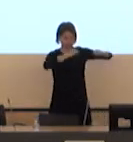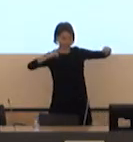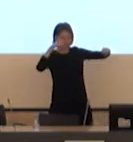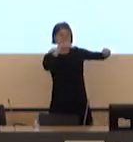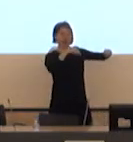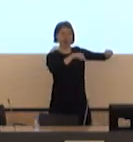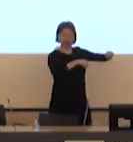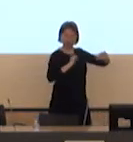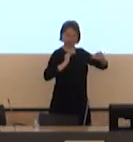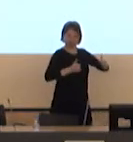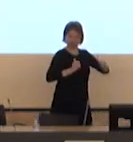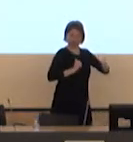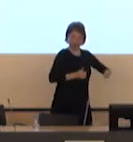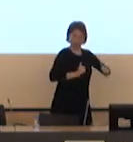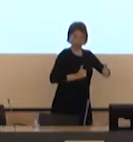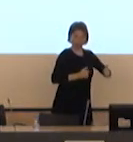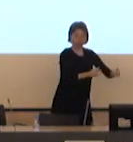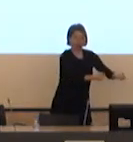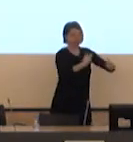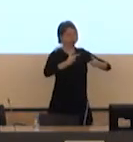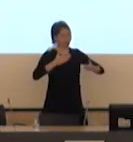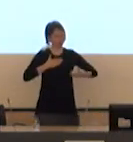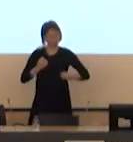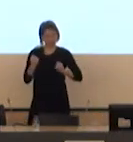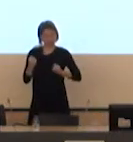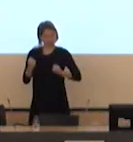és important conèixer bé la llengua